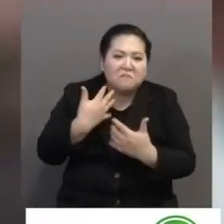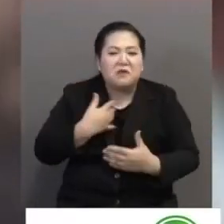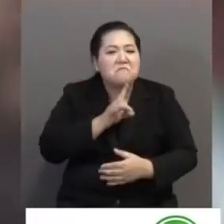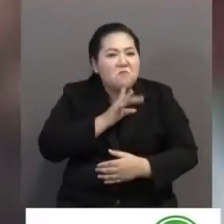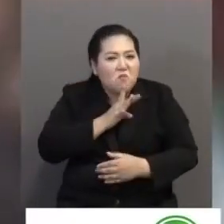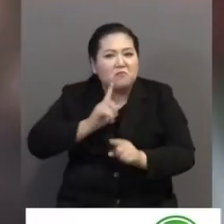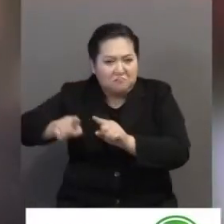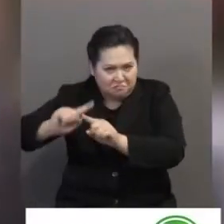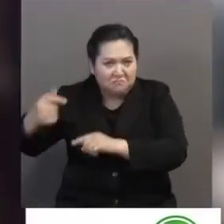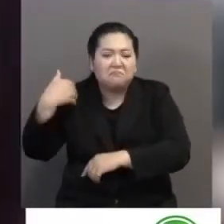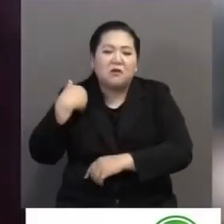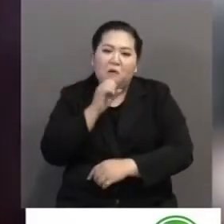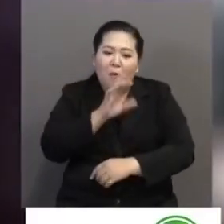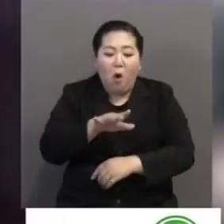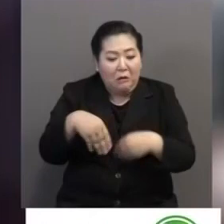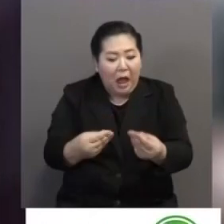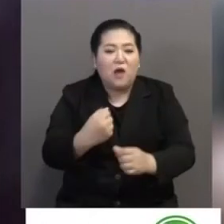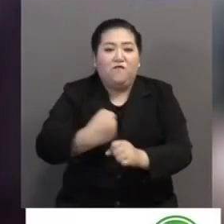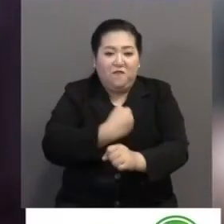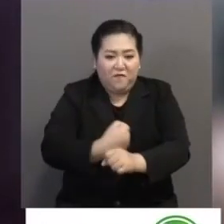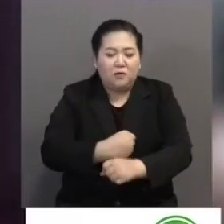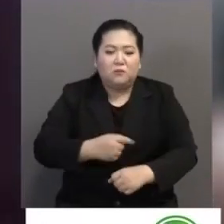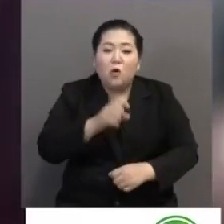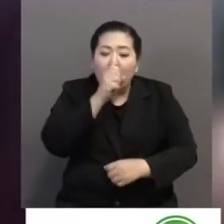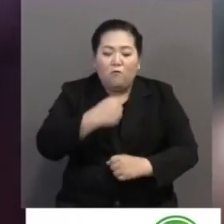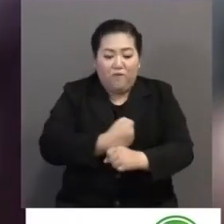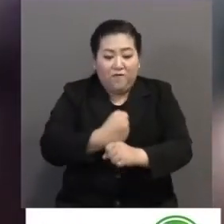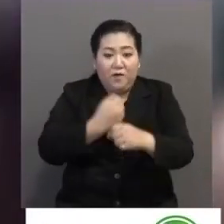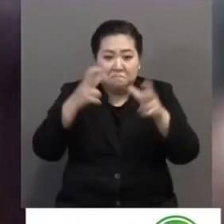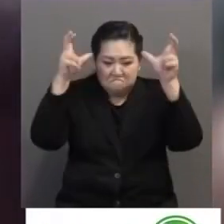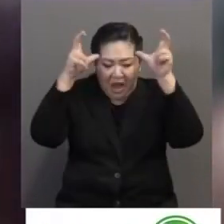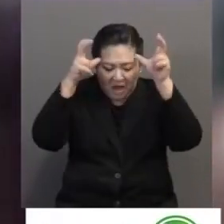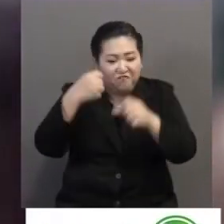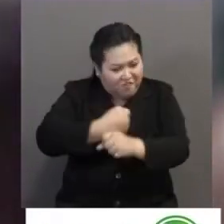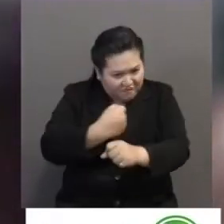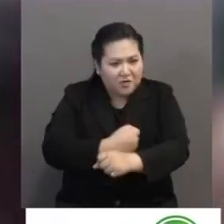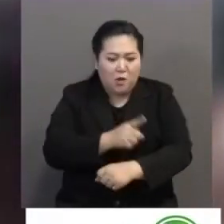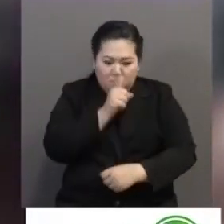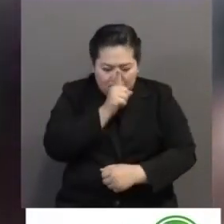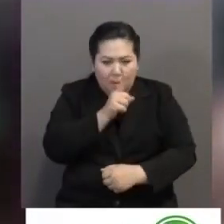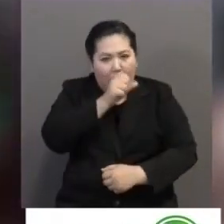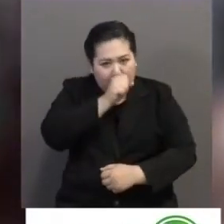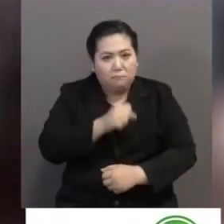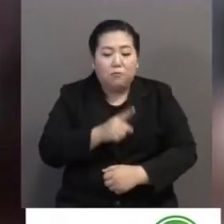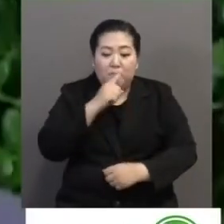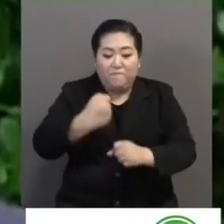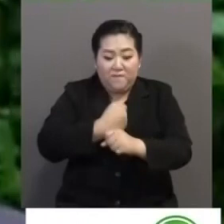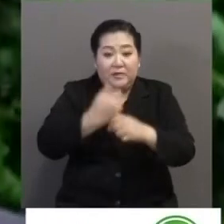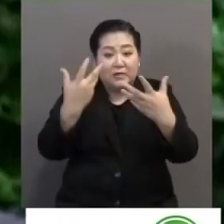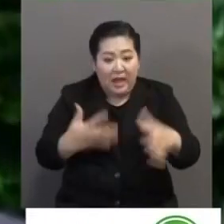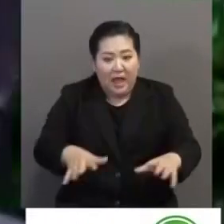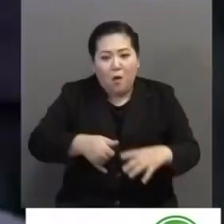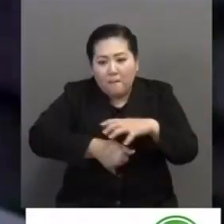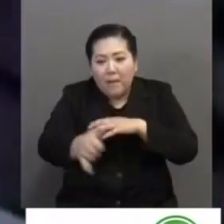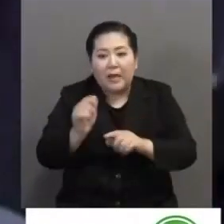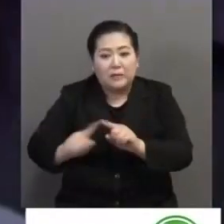ีแล้วอ้างว่านี่คือบททดสอบจากซาตานพอเสร็จพิธีก็จะบอกค่ะว่าห้ามบอกเรื่องนี้กับใครเพราะว่าไม่เป็น